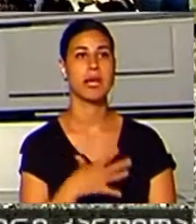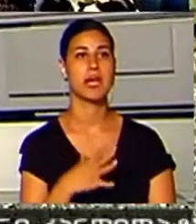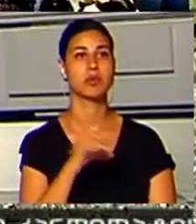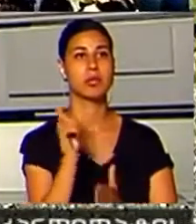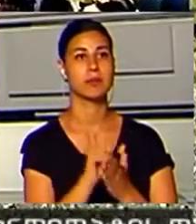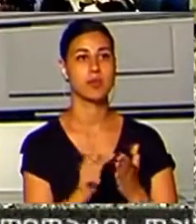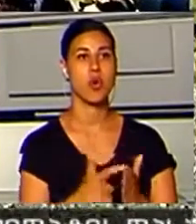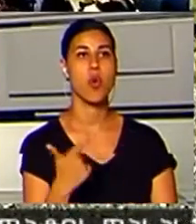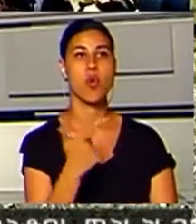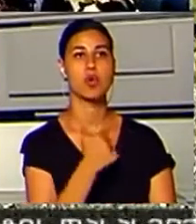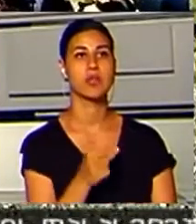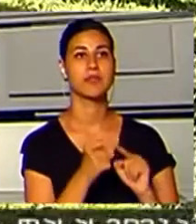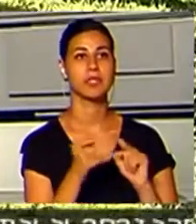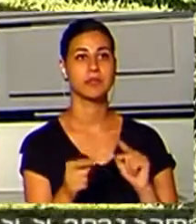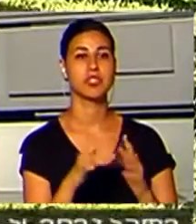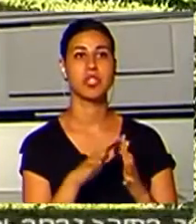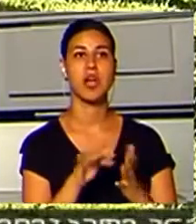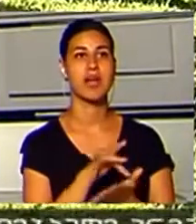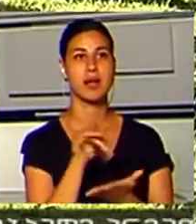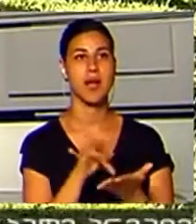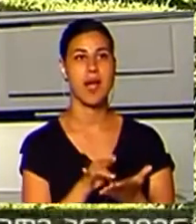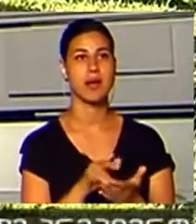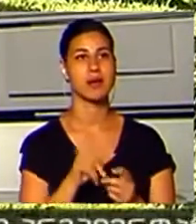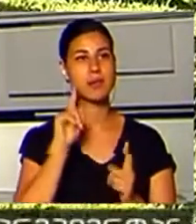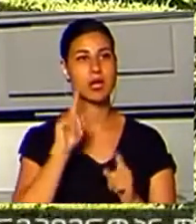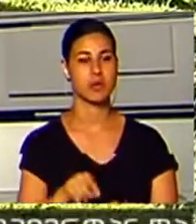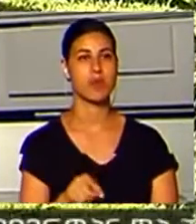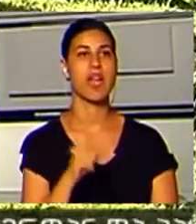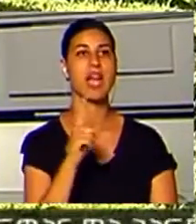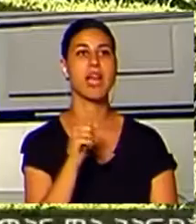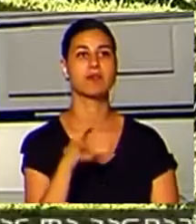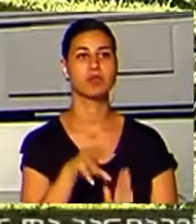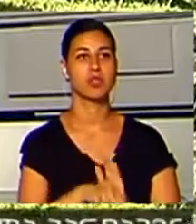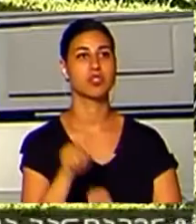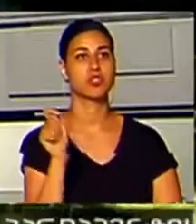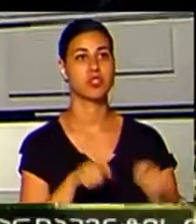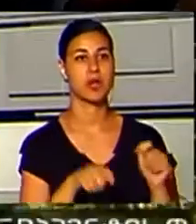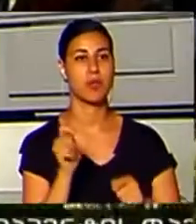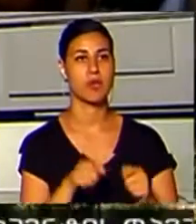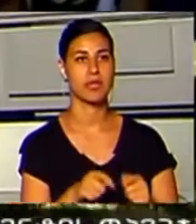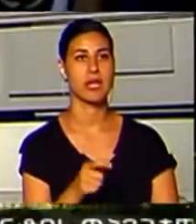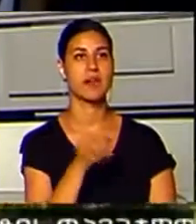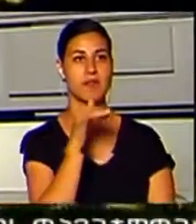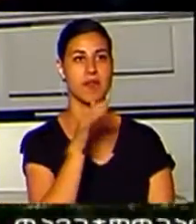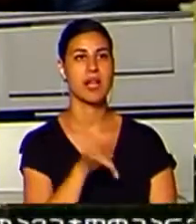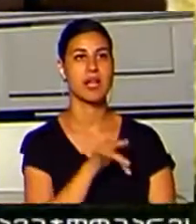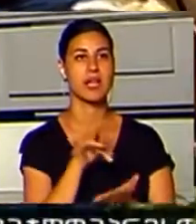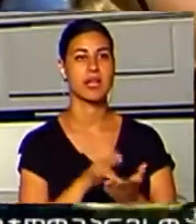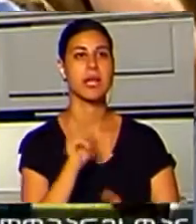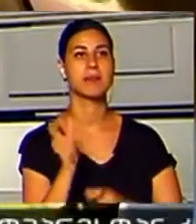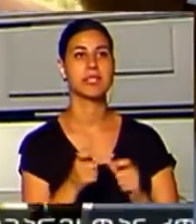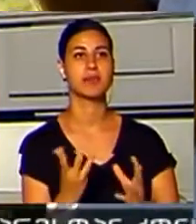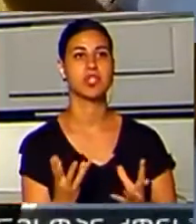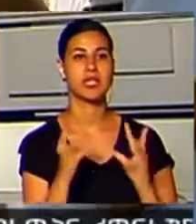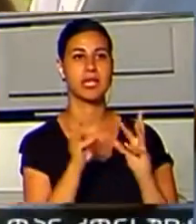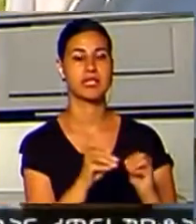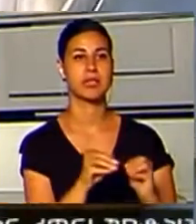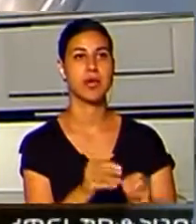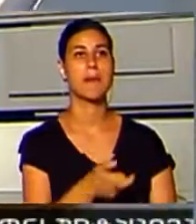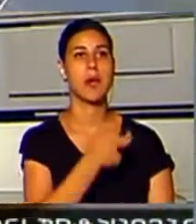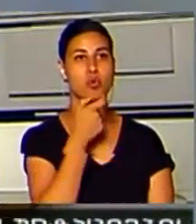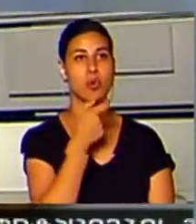კვირის განმავლობაში ქალაქს მოწყვიტა და ხევსურეთში შეკრიბა. პოეზიამ და მწერლობამ ცოტა ხნით ქალაქიდან მთებში გადაინაცვლა.